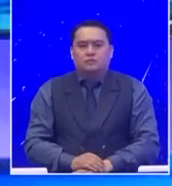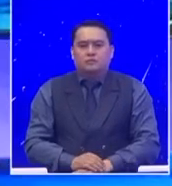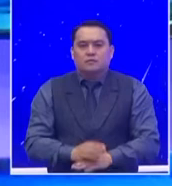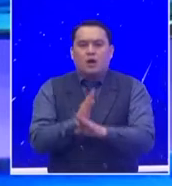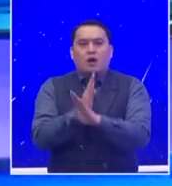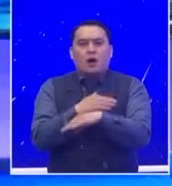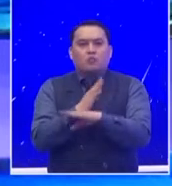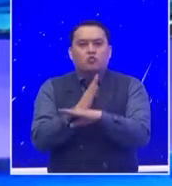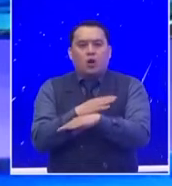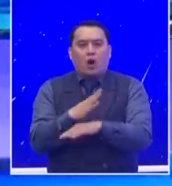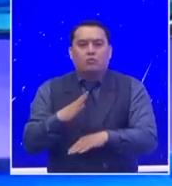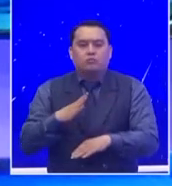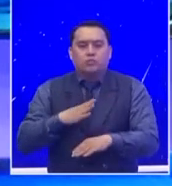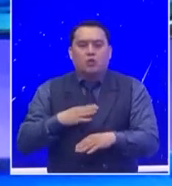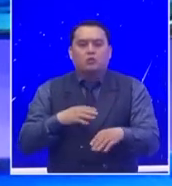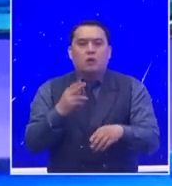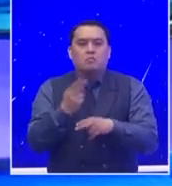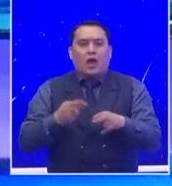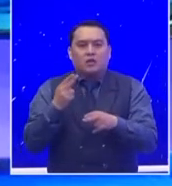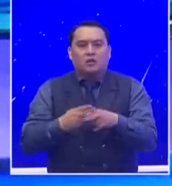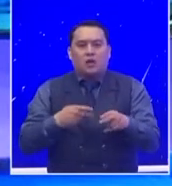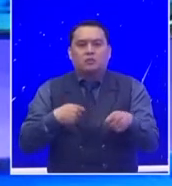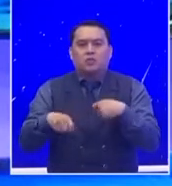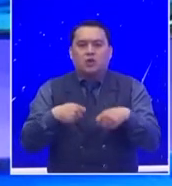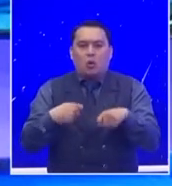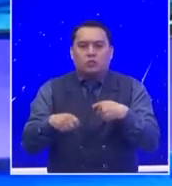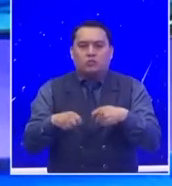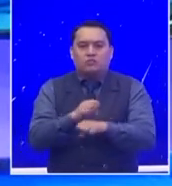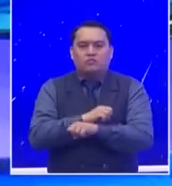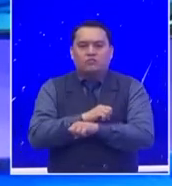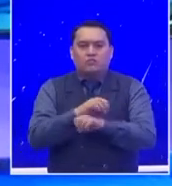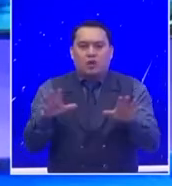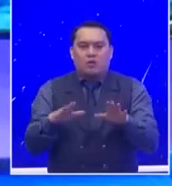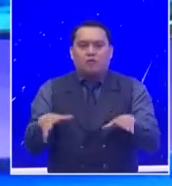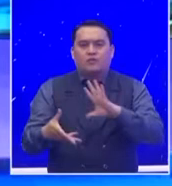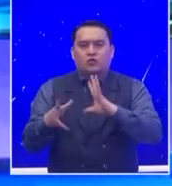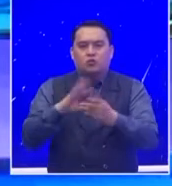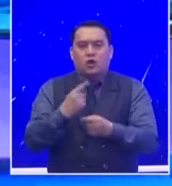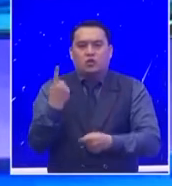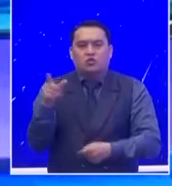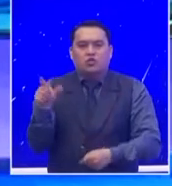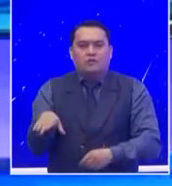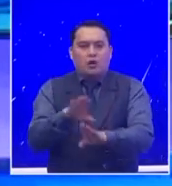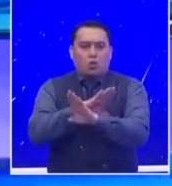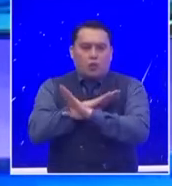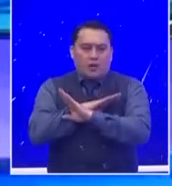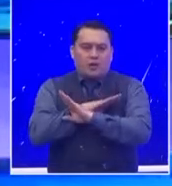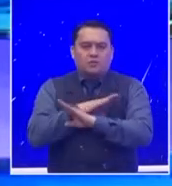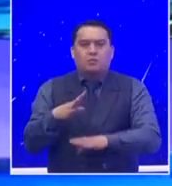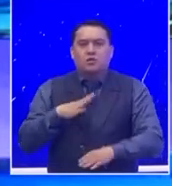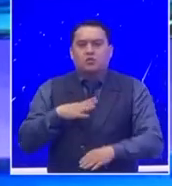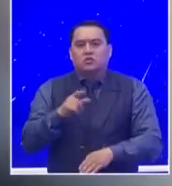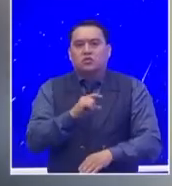стал человек. В Капшигае в пункте приема металла неожиданно прогремел взрыв. В результате погиб человек. Жертвой